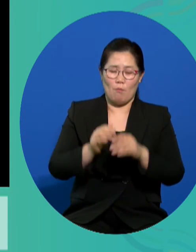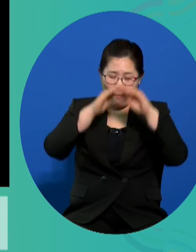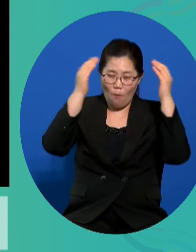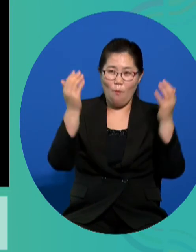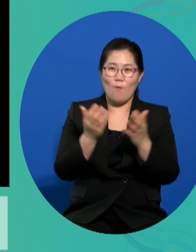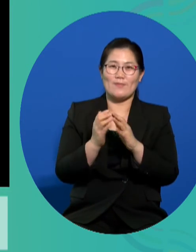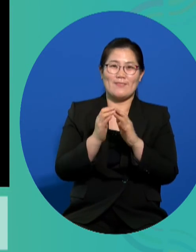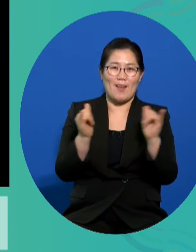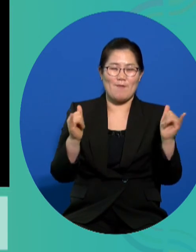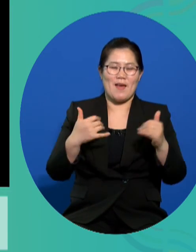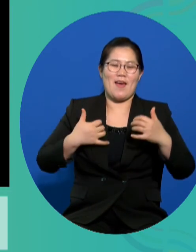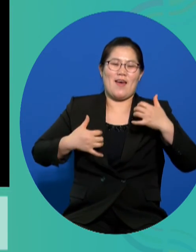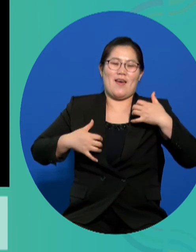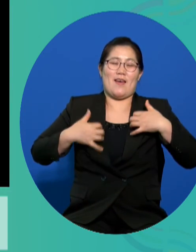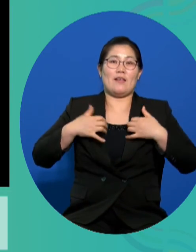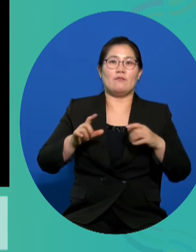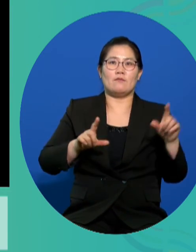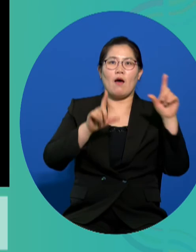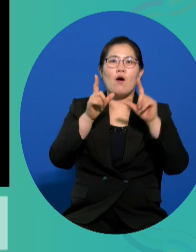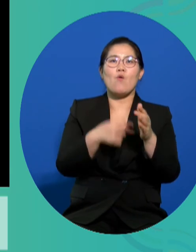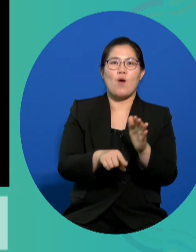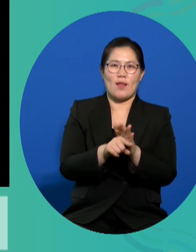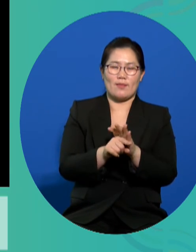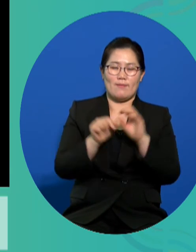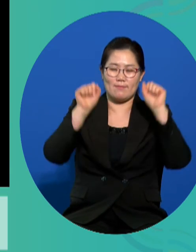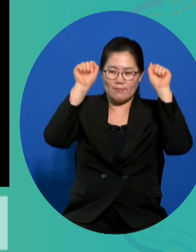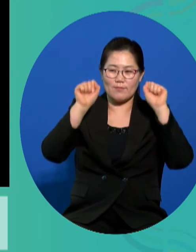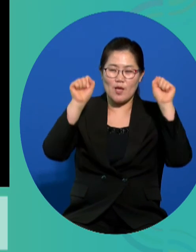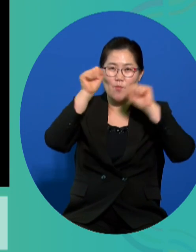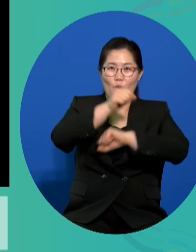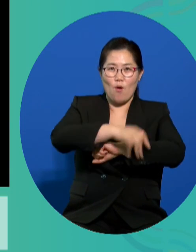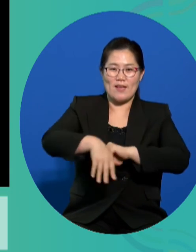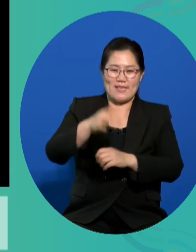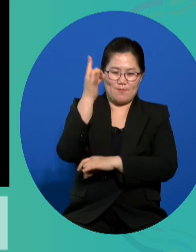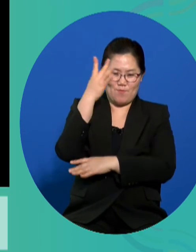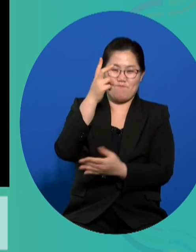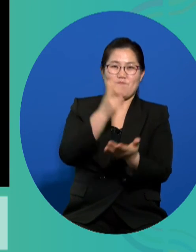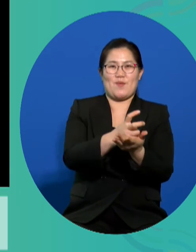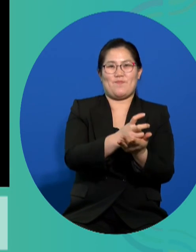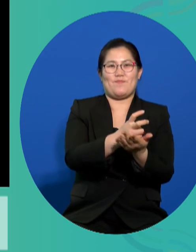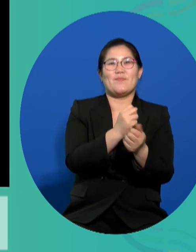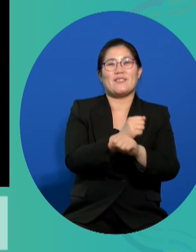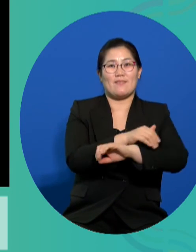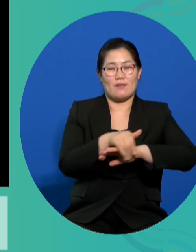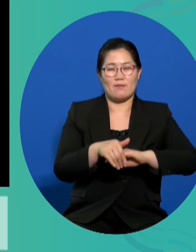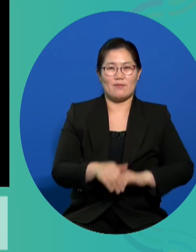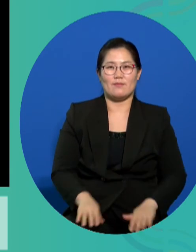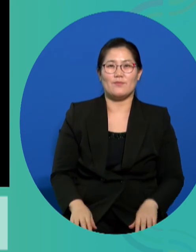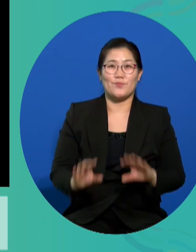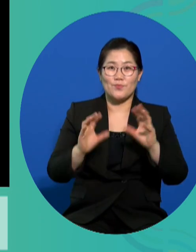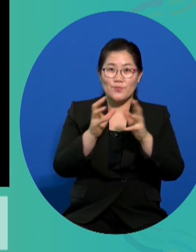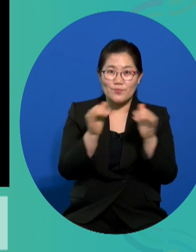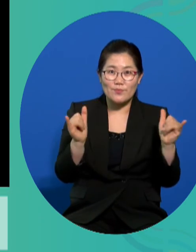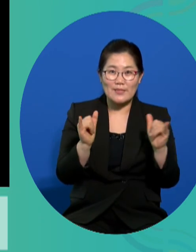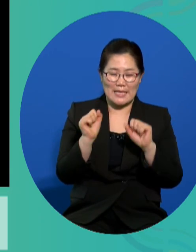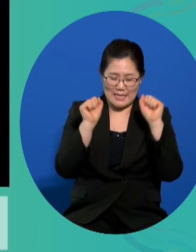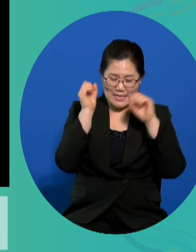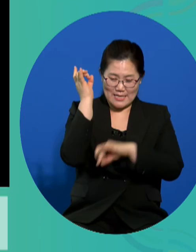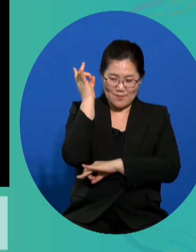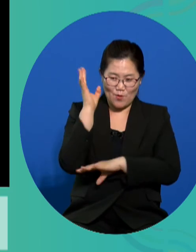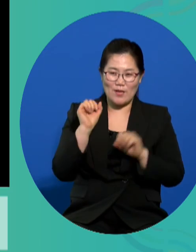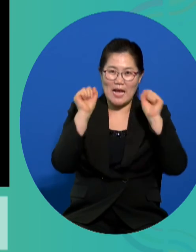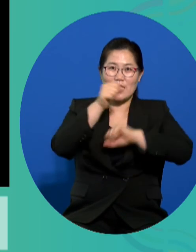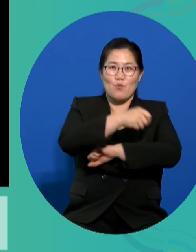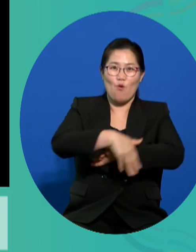있게끔 이 스포츠 기본법의 기본적인 우리 국민들의 스포츠권을